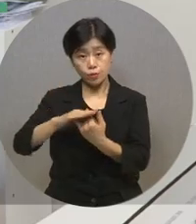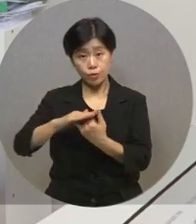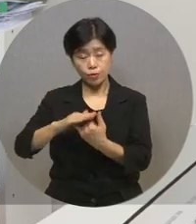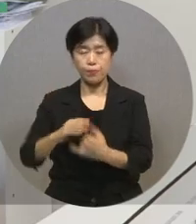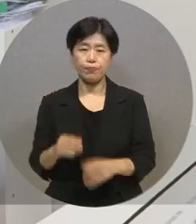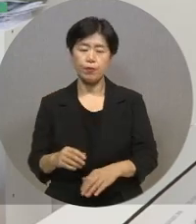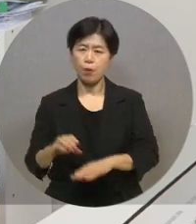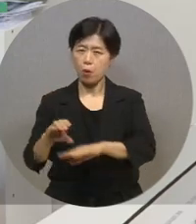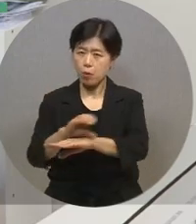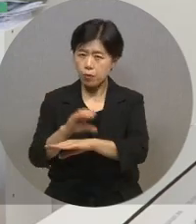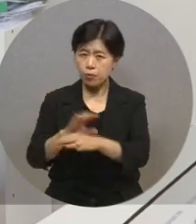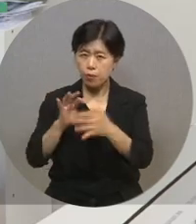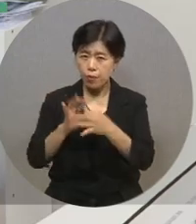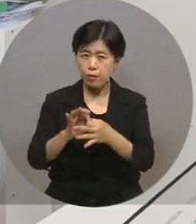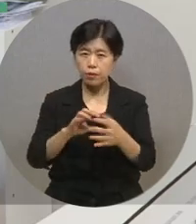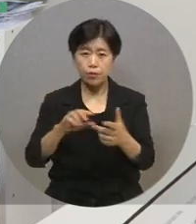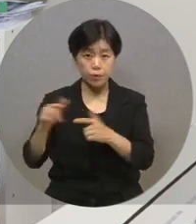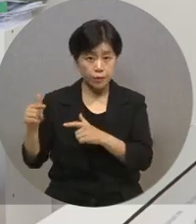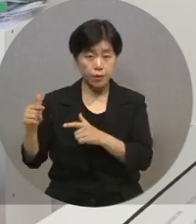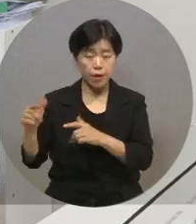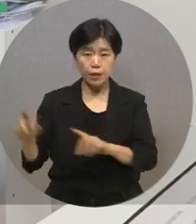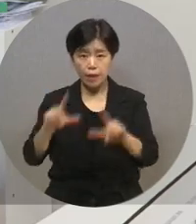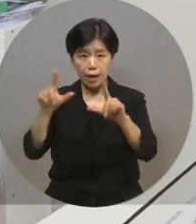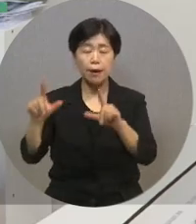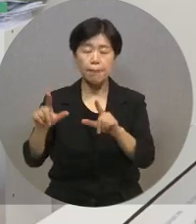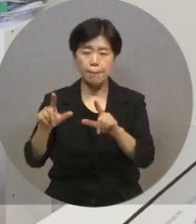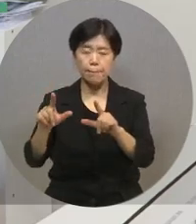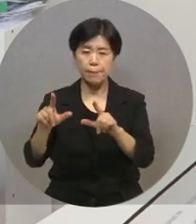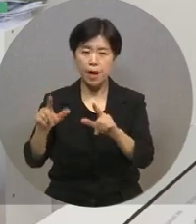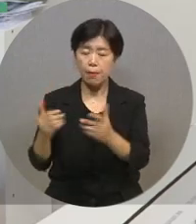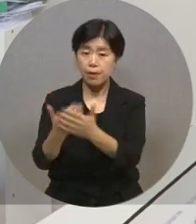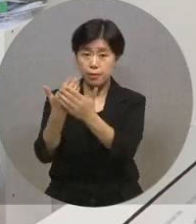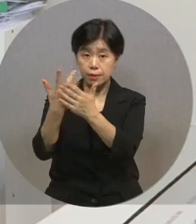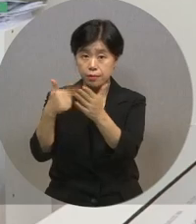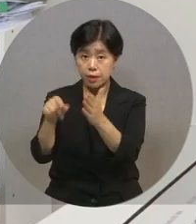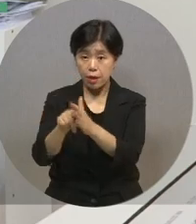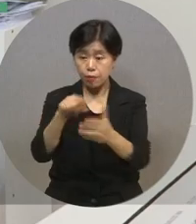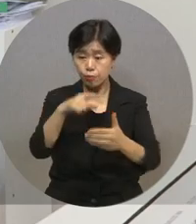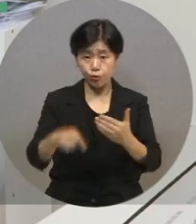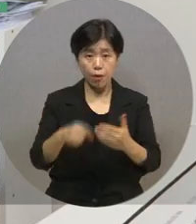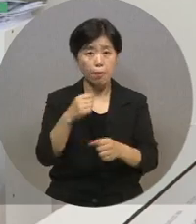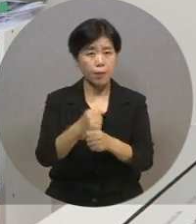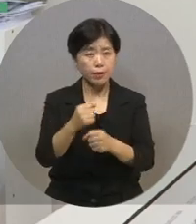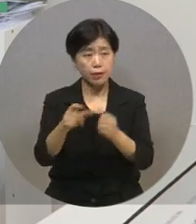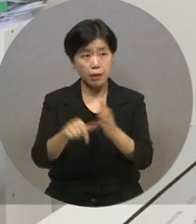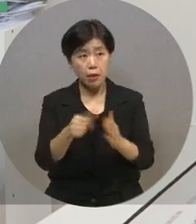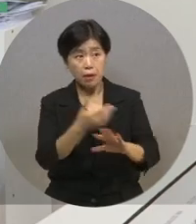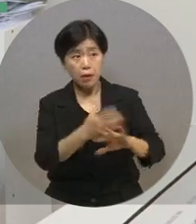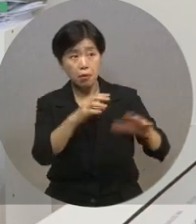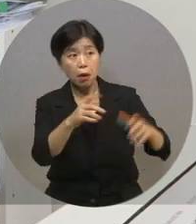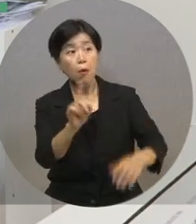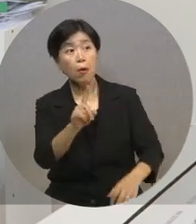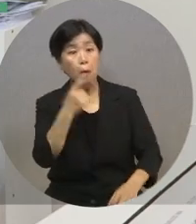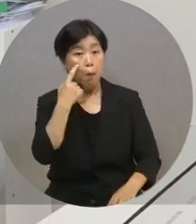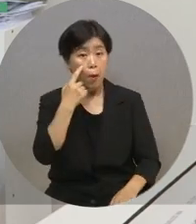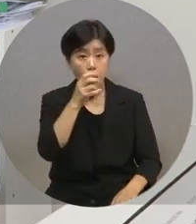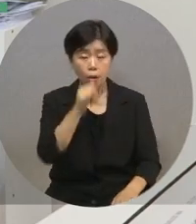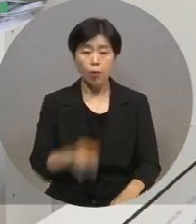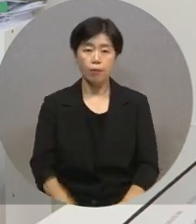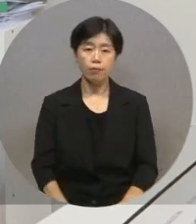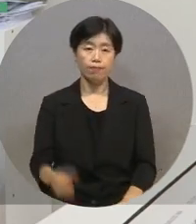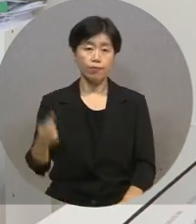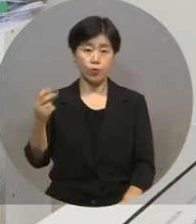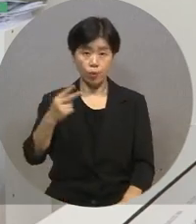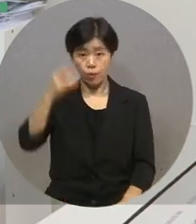삶의 기회를 확장하게 하는 이런 프로젝트도 하기도 하고 또 우리나라가 이제 전쟁 이후에 사실